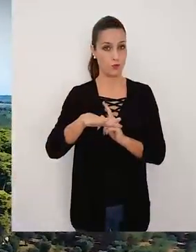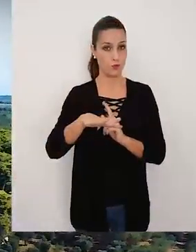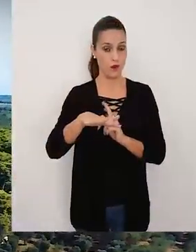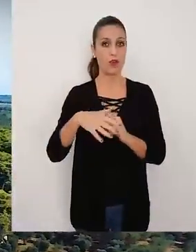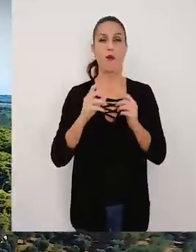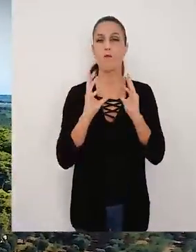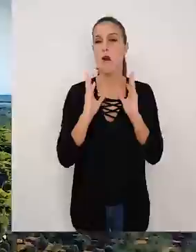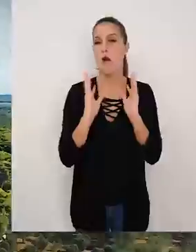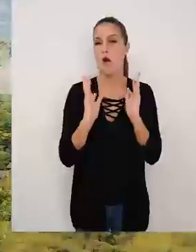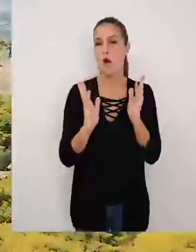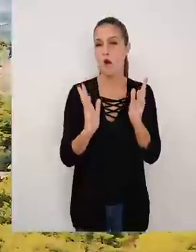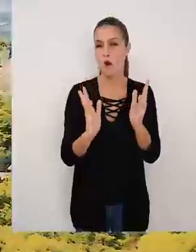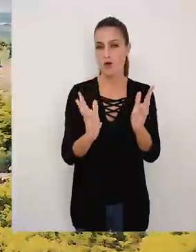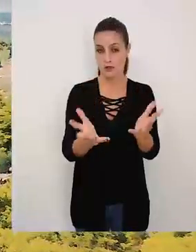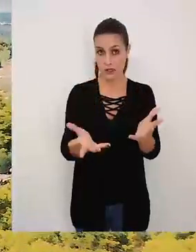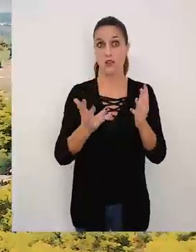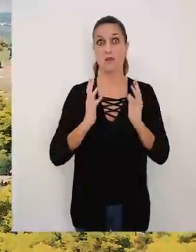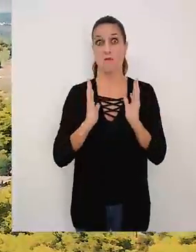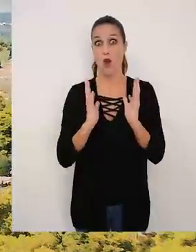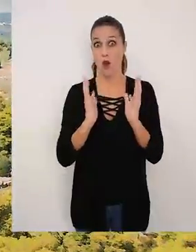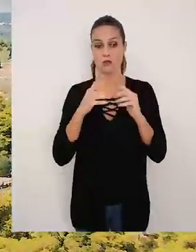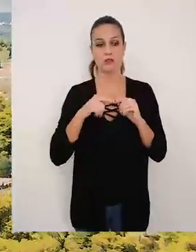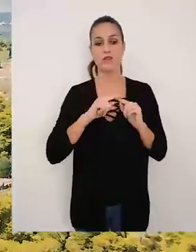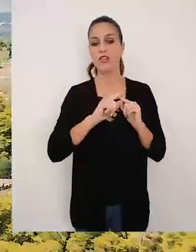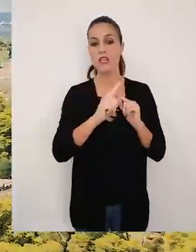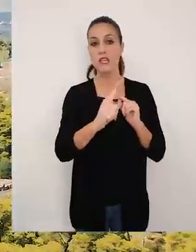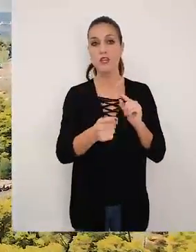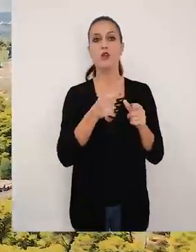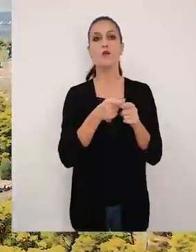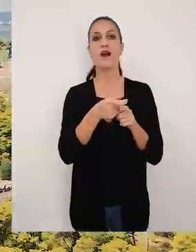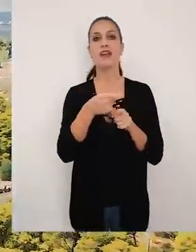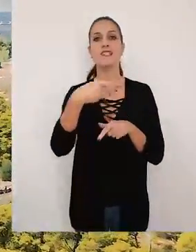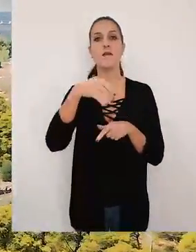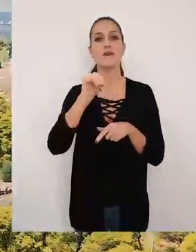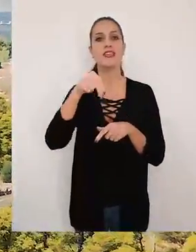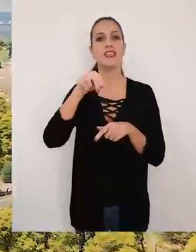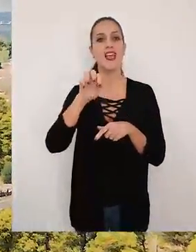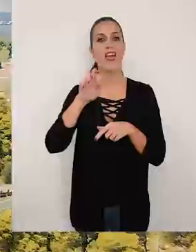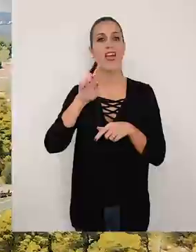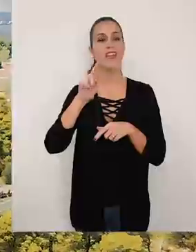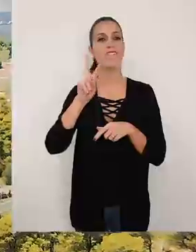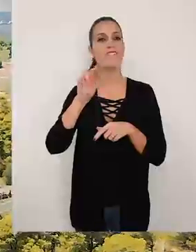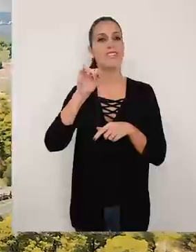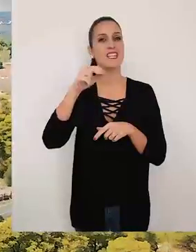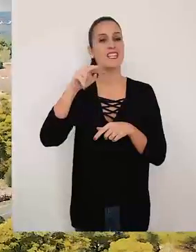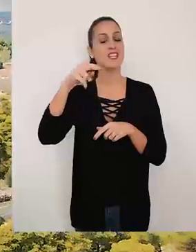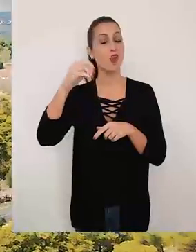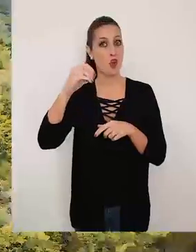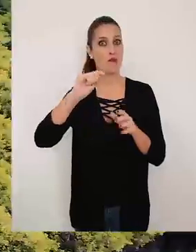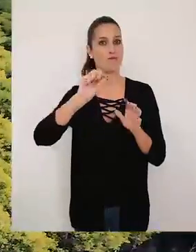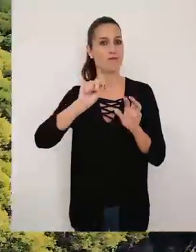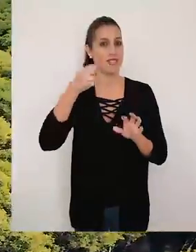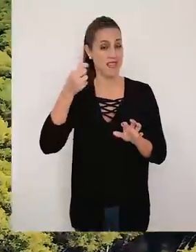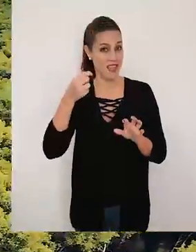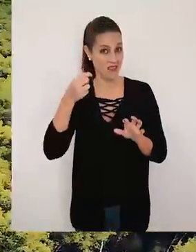Terreni boschivi si diramano verso il territorio comunale di Minervino e si caratterizzano in importanti spazi verdi, nei